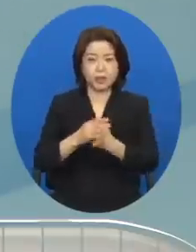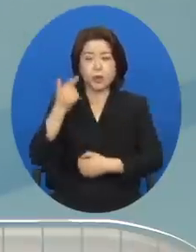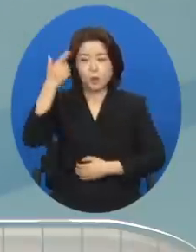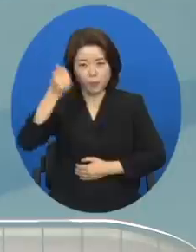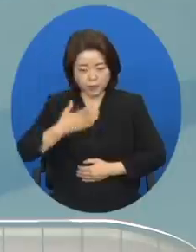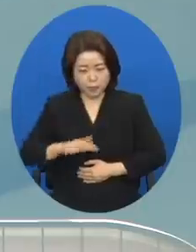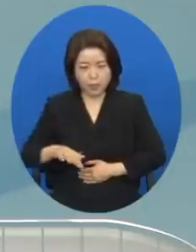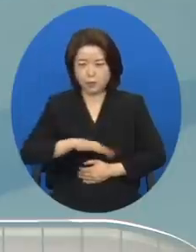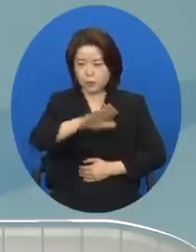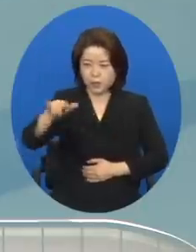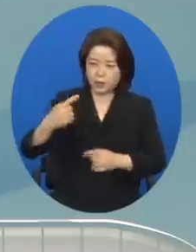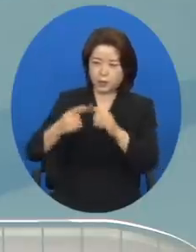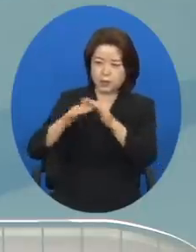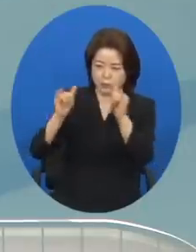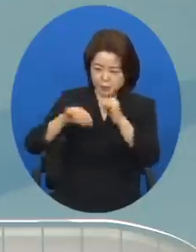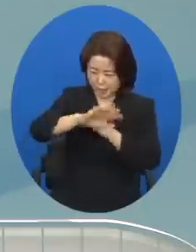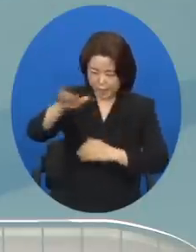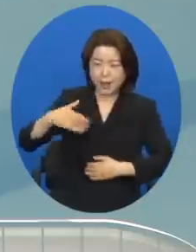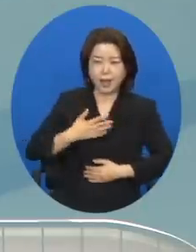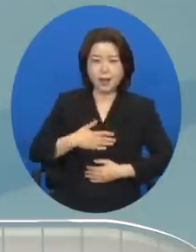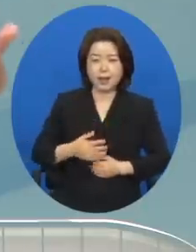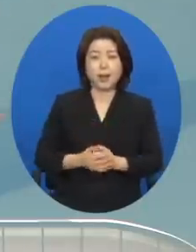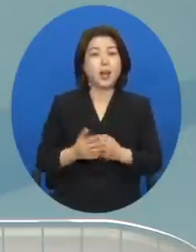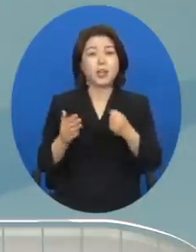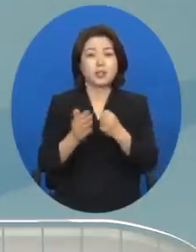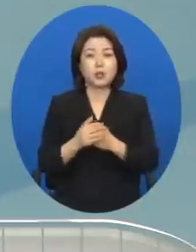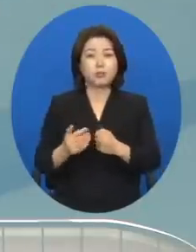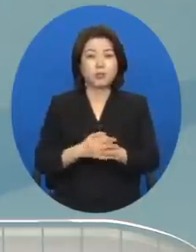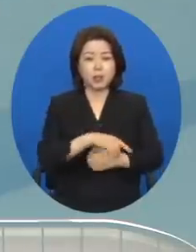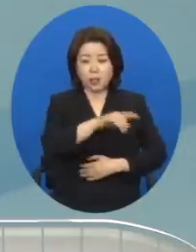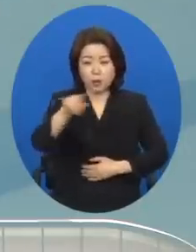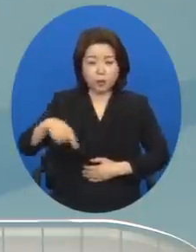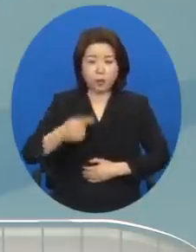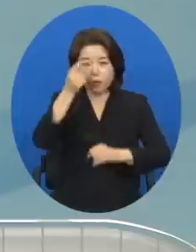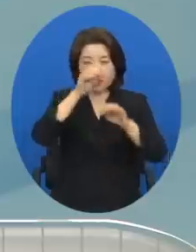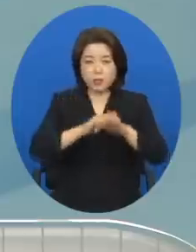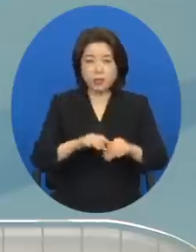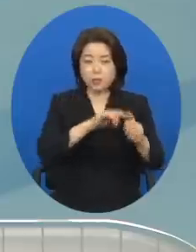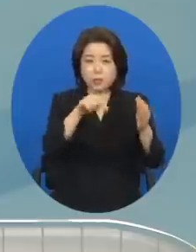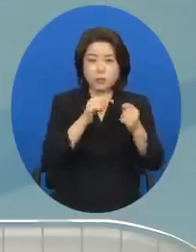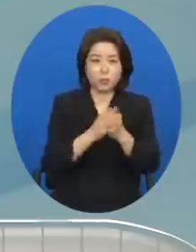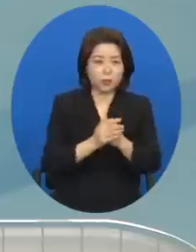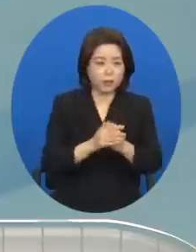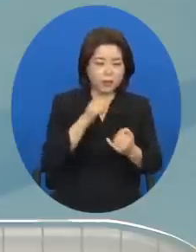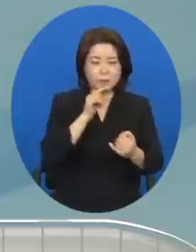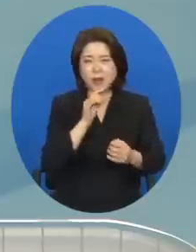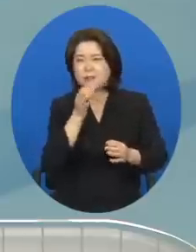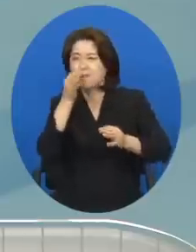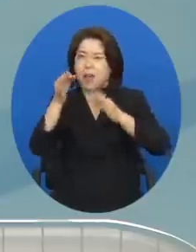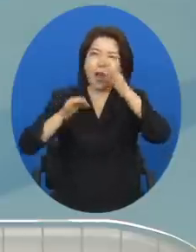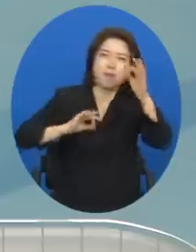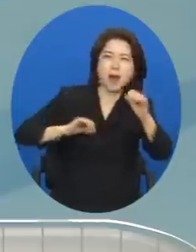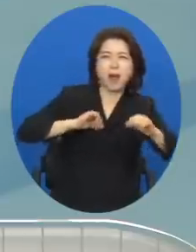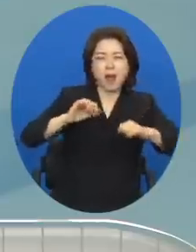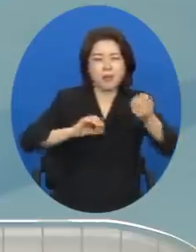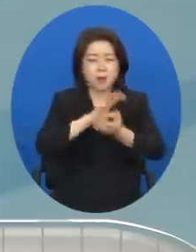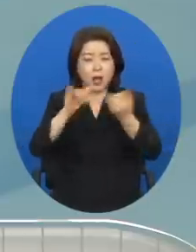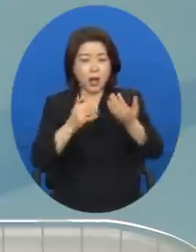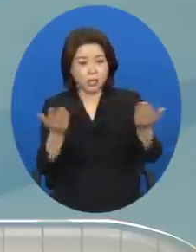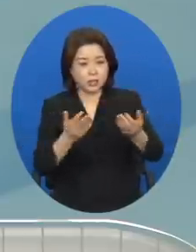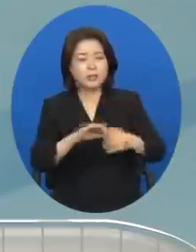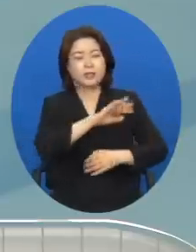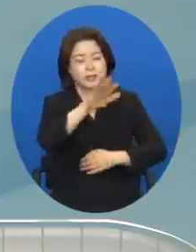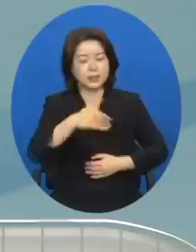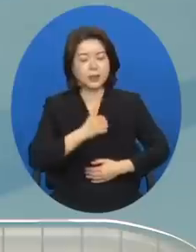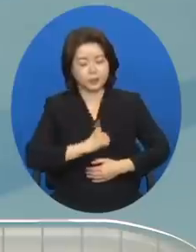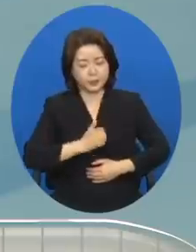알고 교인들도 알고, 그러니까 그분들을 예배 중에 그런 아주 돌발적인 행동을 하는 것을 그냥 다 받아주시고